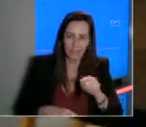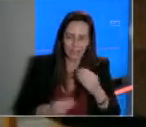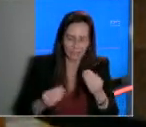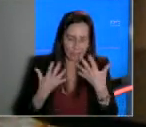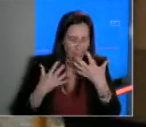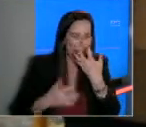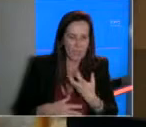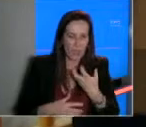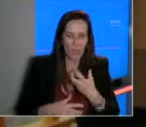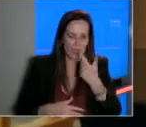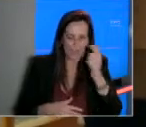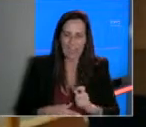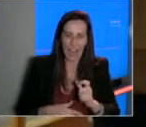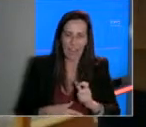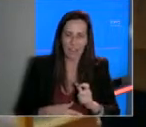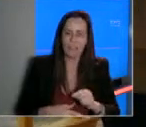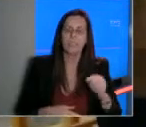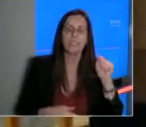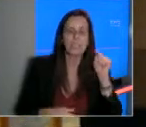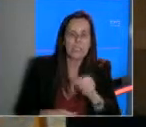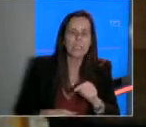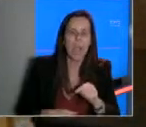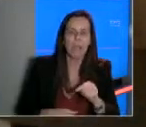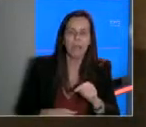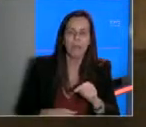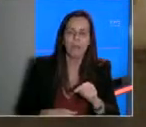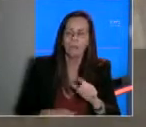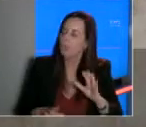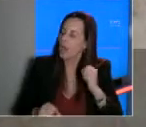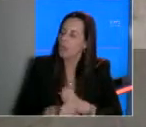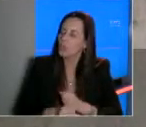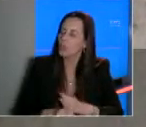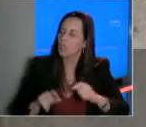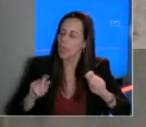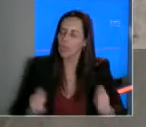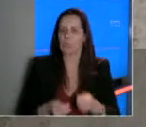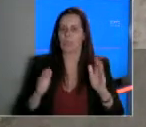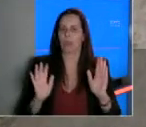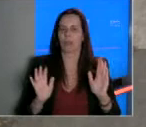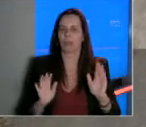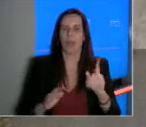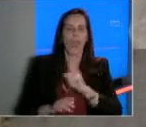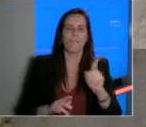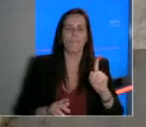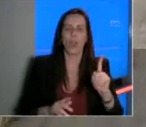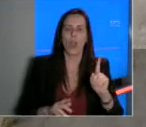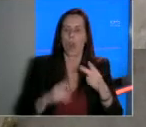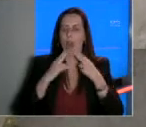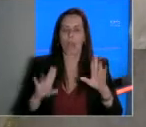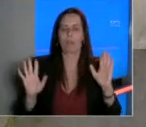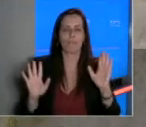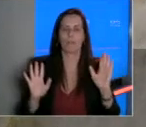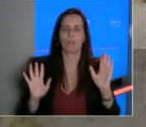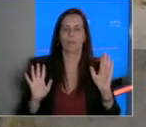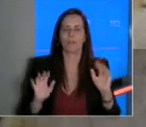המר של איטליה, זה להקדים את הצעדים ולא להגיב